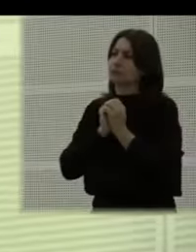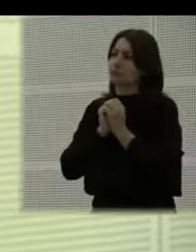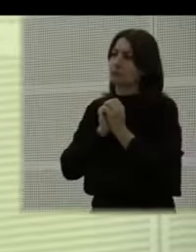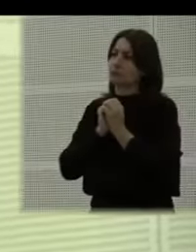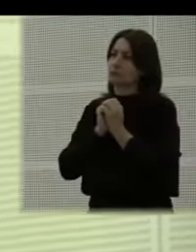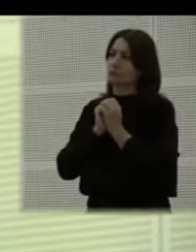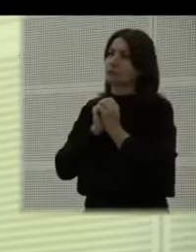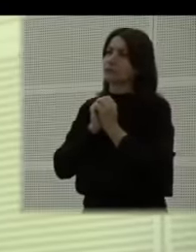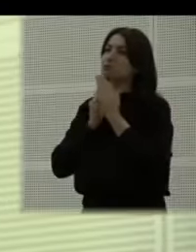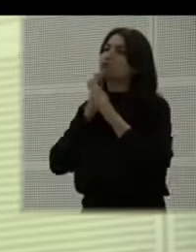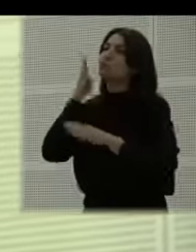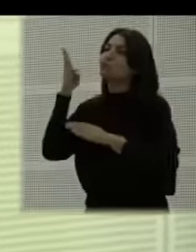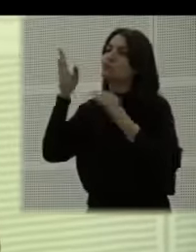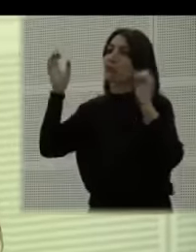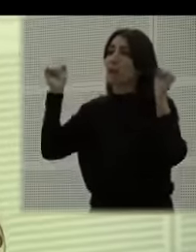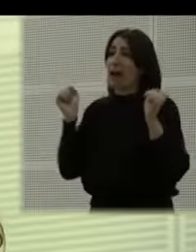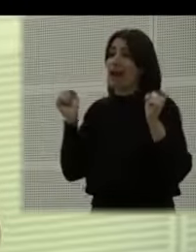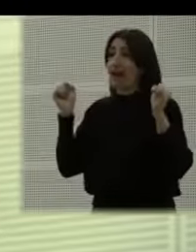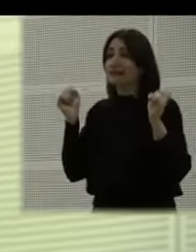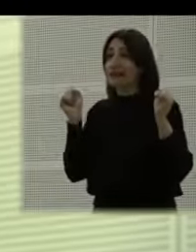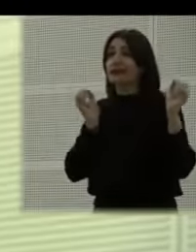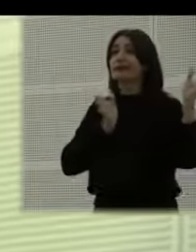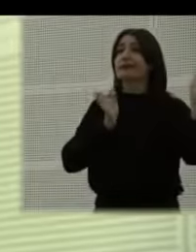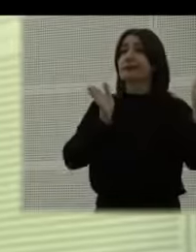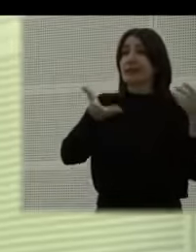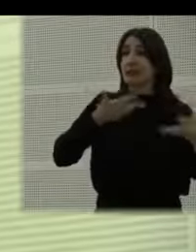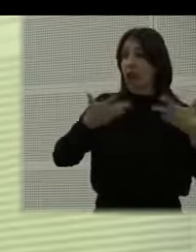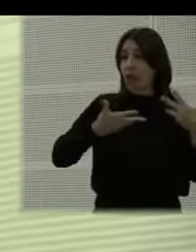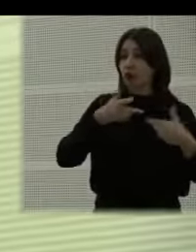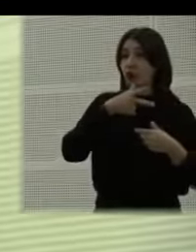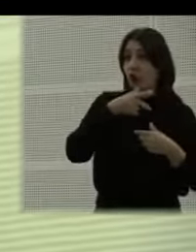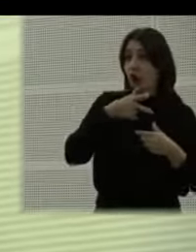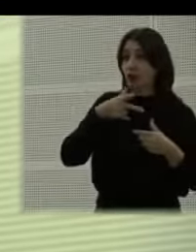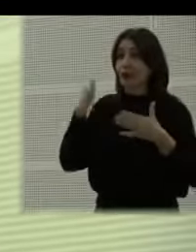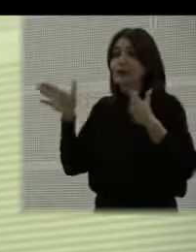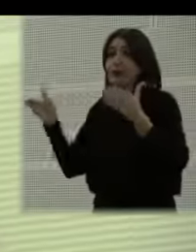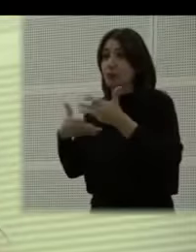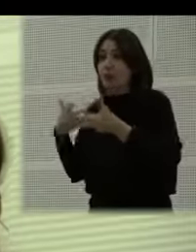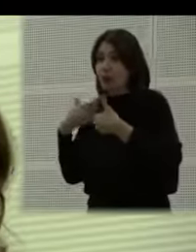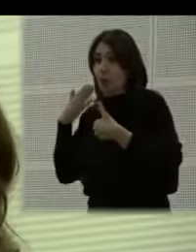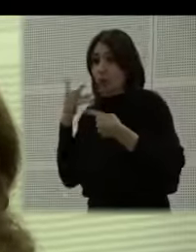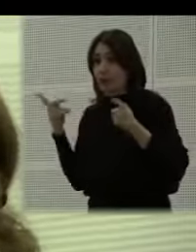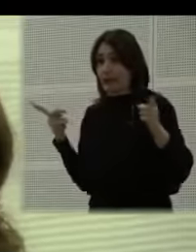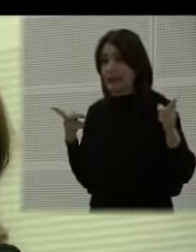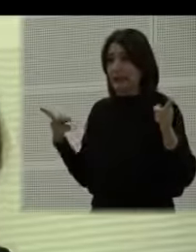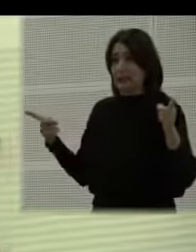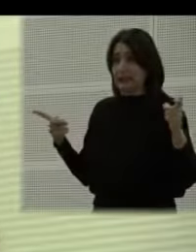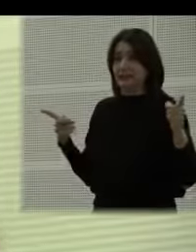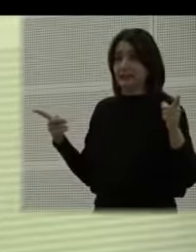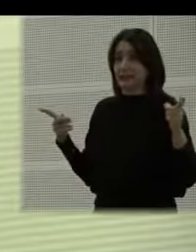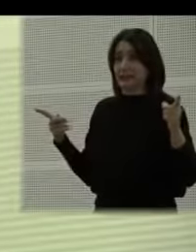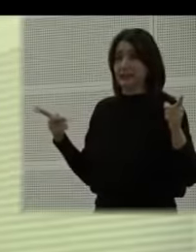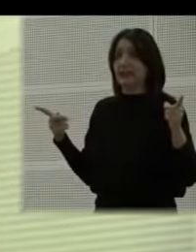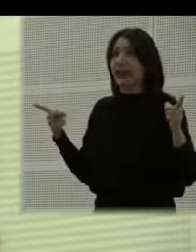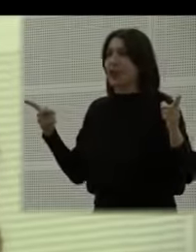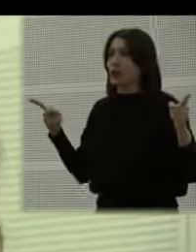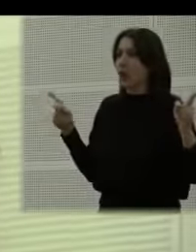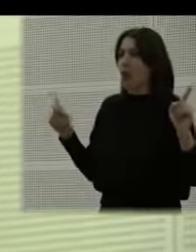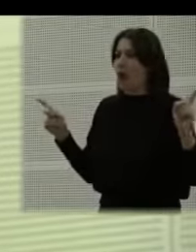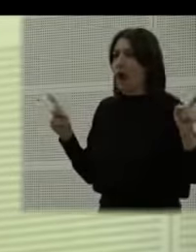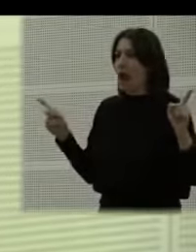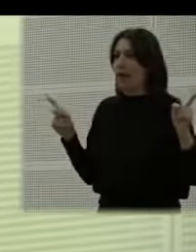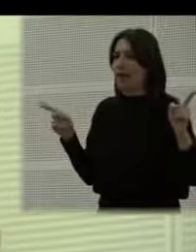quando vai in palestra, sapete, ci sono gli spogliatoi per gli uomini e gli spogliatoi per le donne, e io mi sono sempre trovata nella vita sempre sto